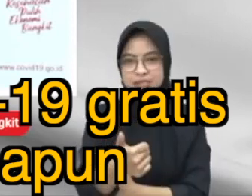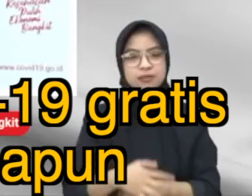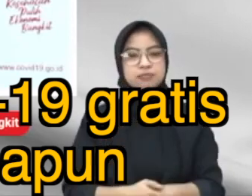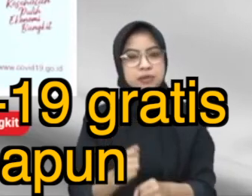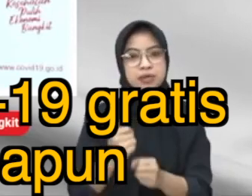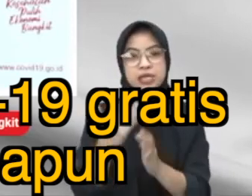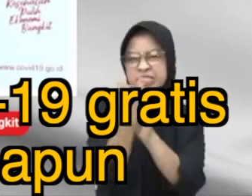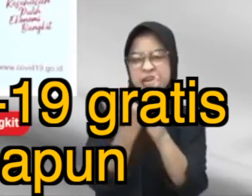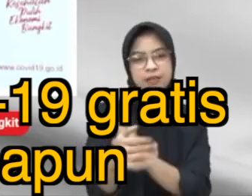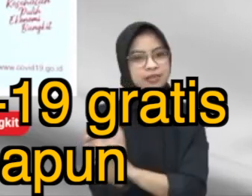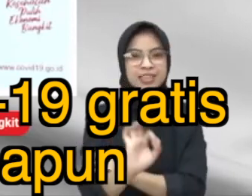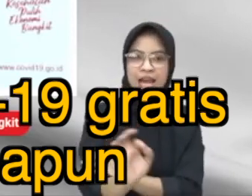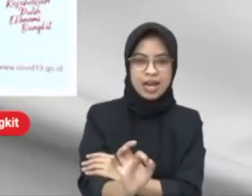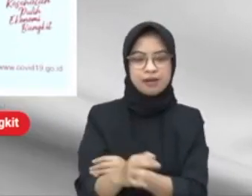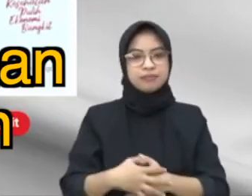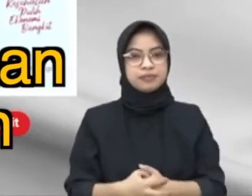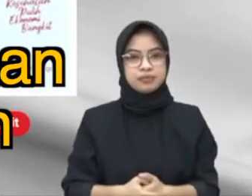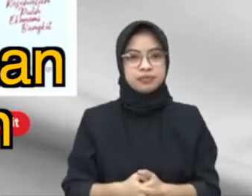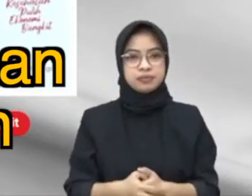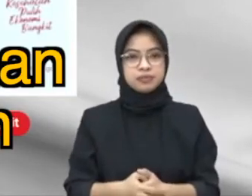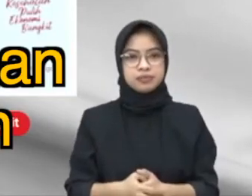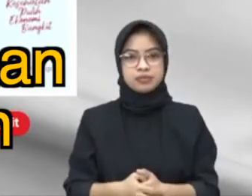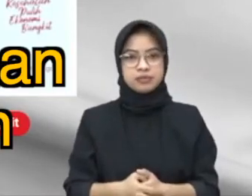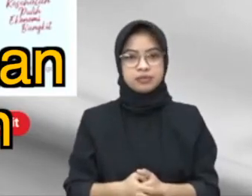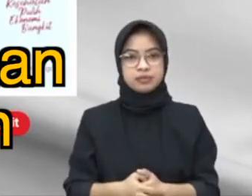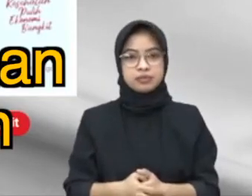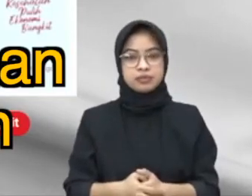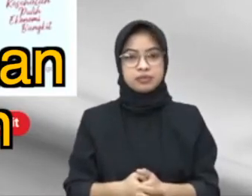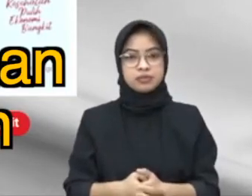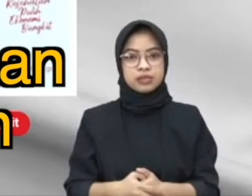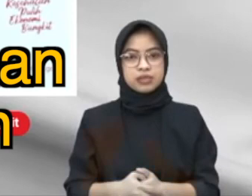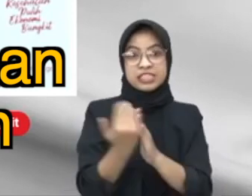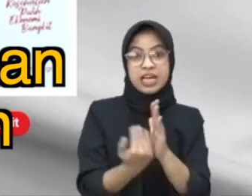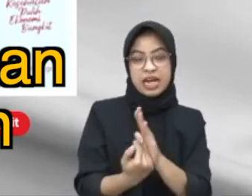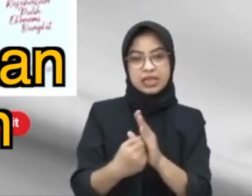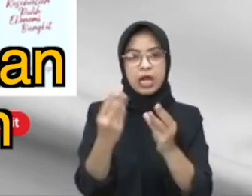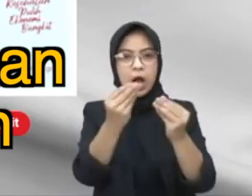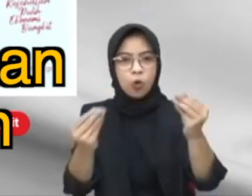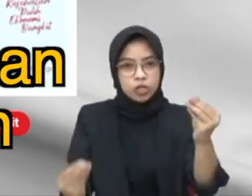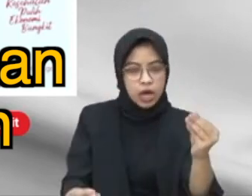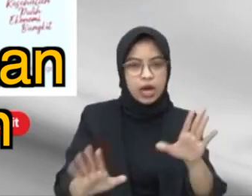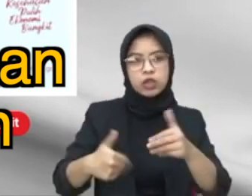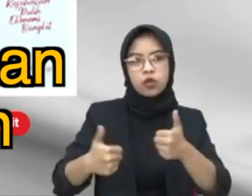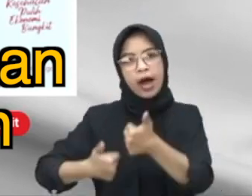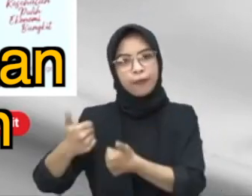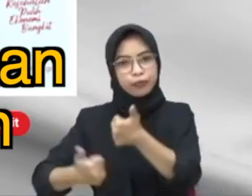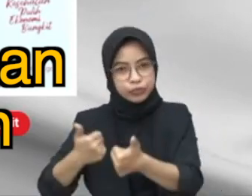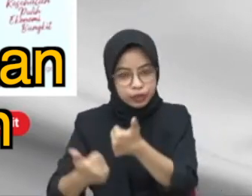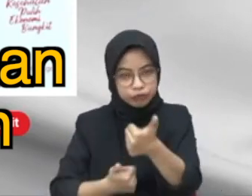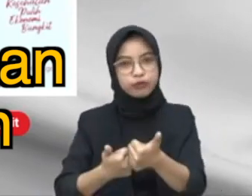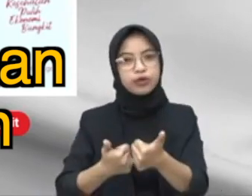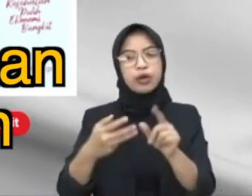tanpa persyaratan apapun, juga tanpa persyaratan keanggotaan dan keaktifan